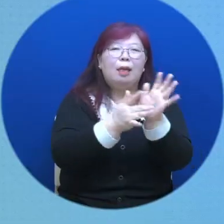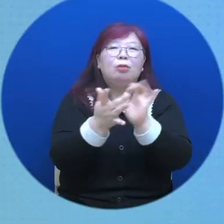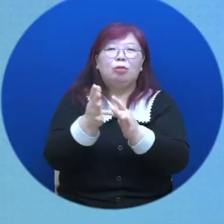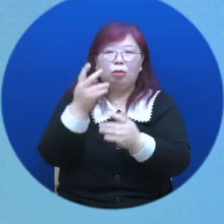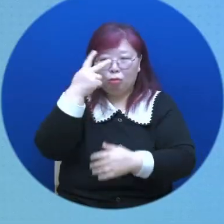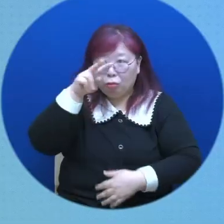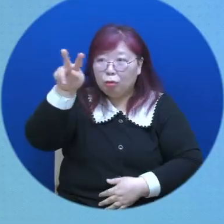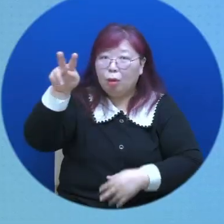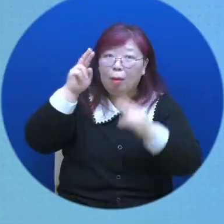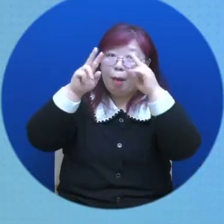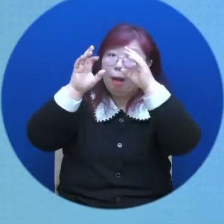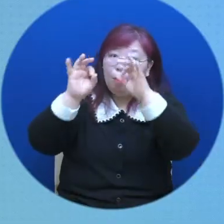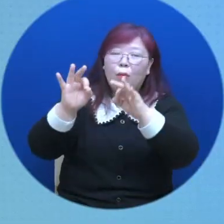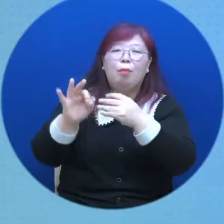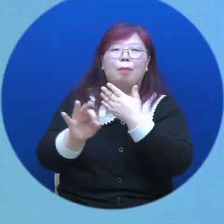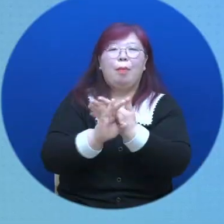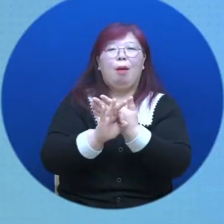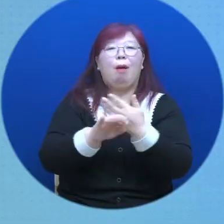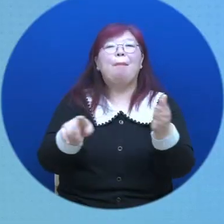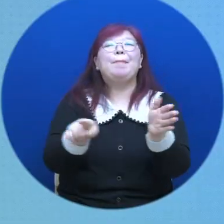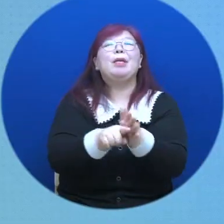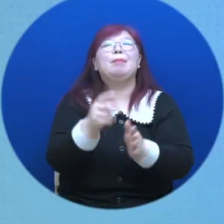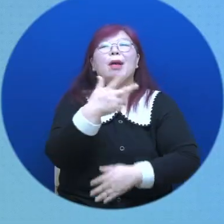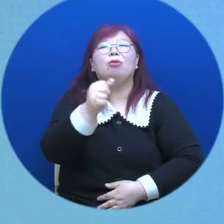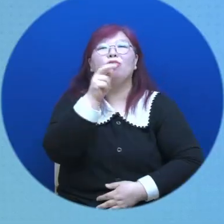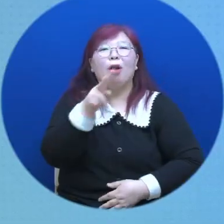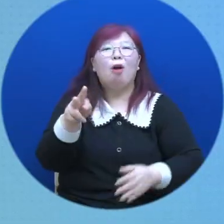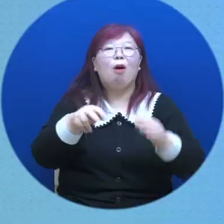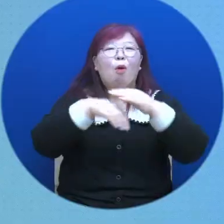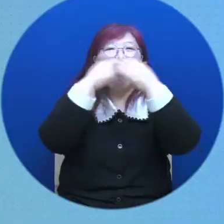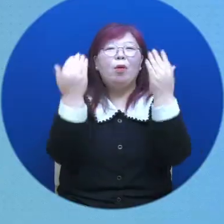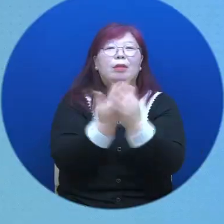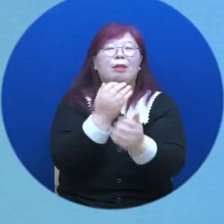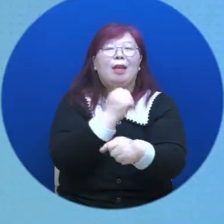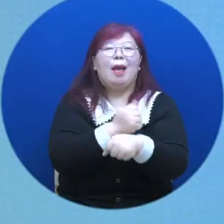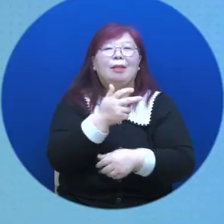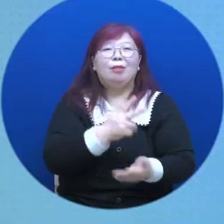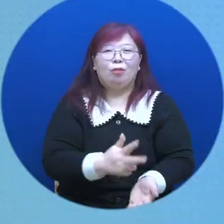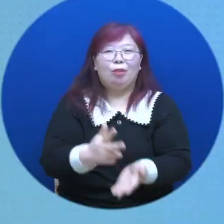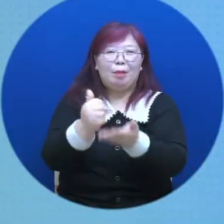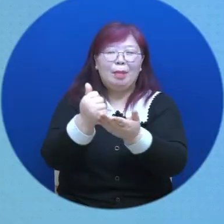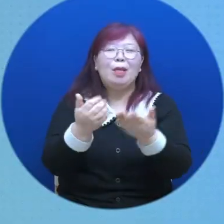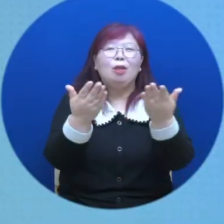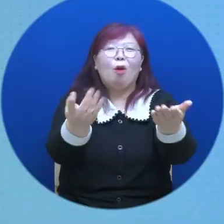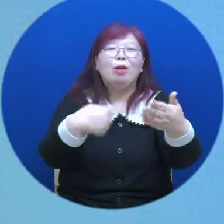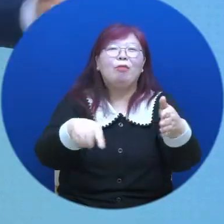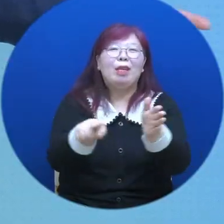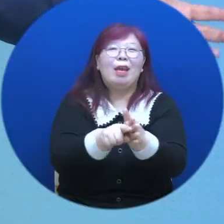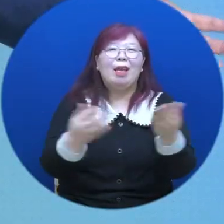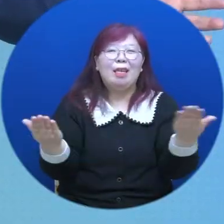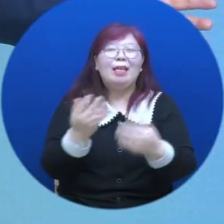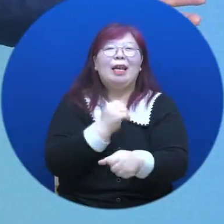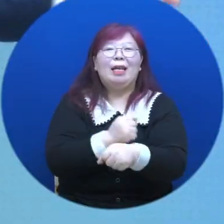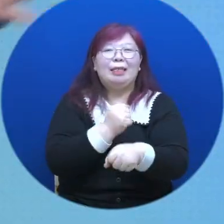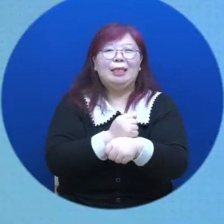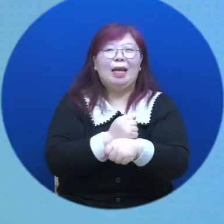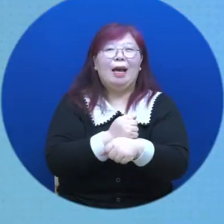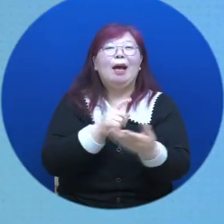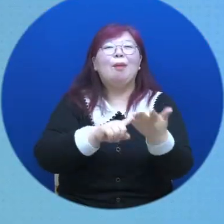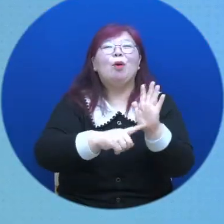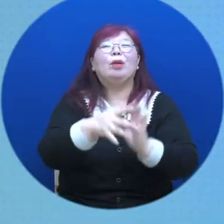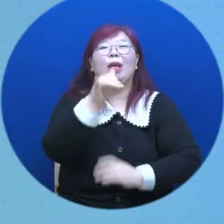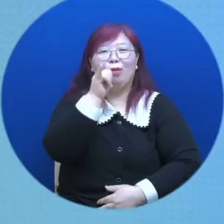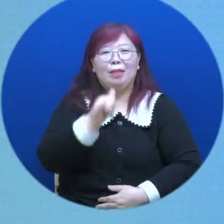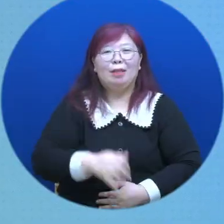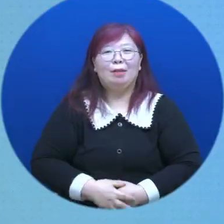때에 믿음의 주요 온전케 하시는 그분께서 너희들을 위하여 일해 주신다. 이것을 말씀하고 있는